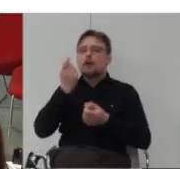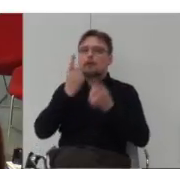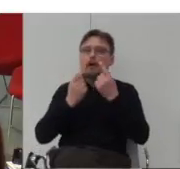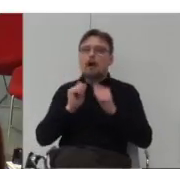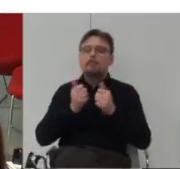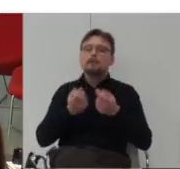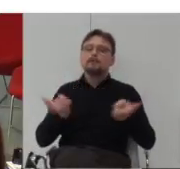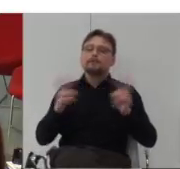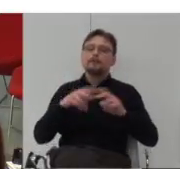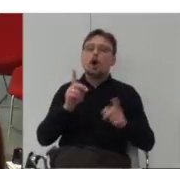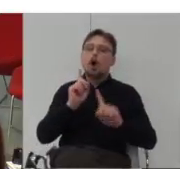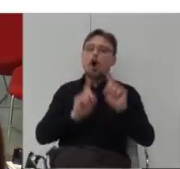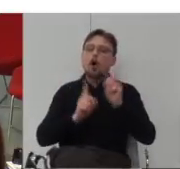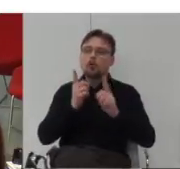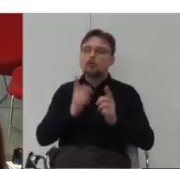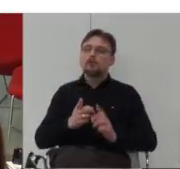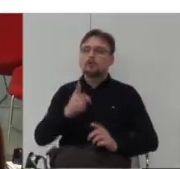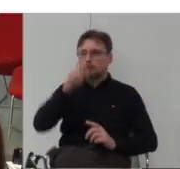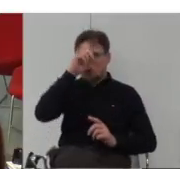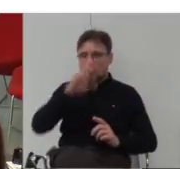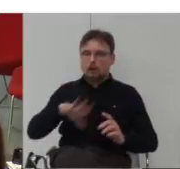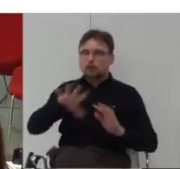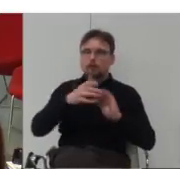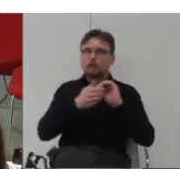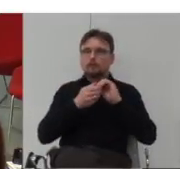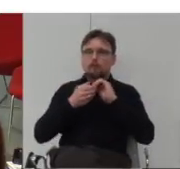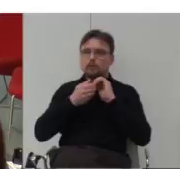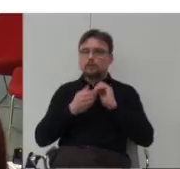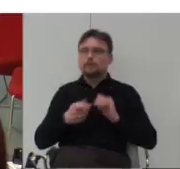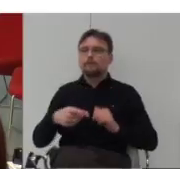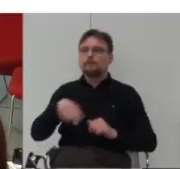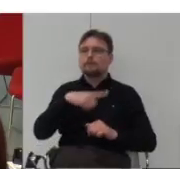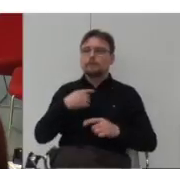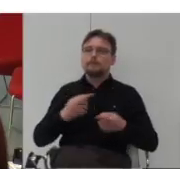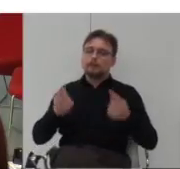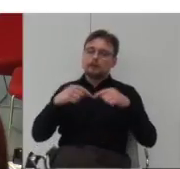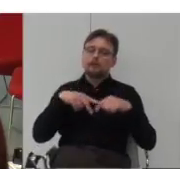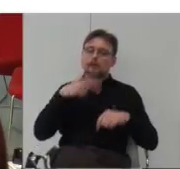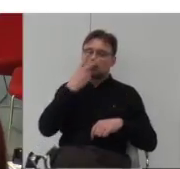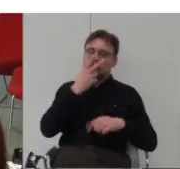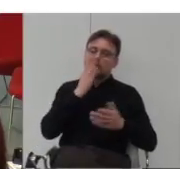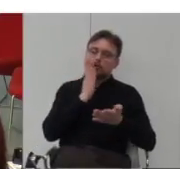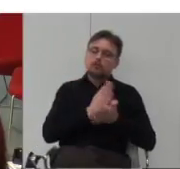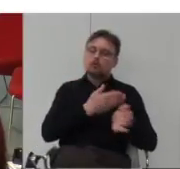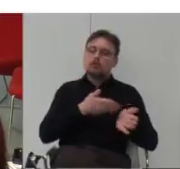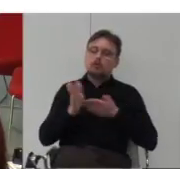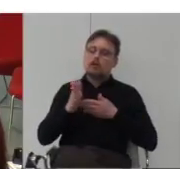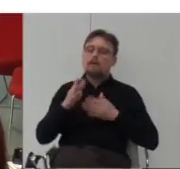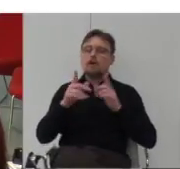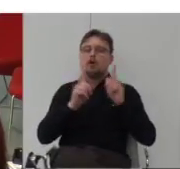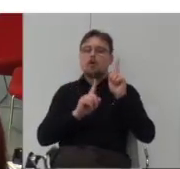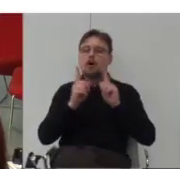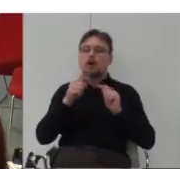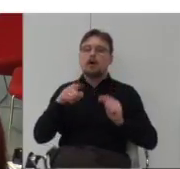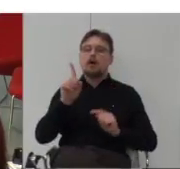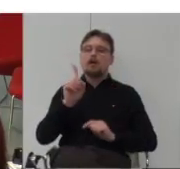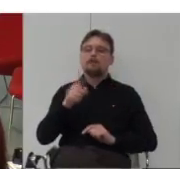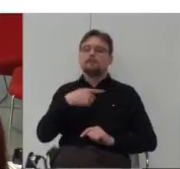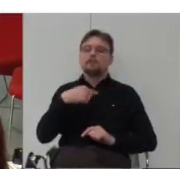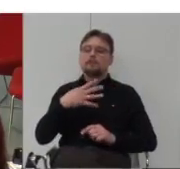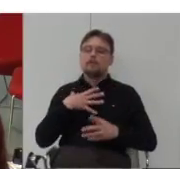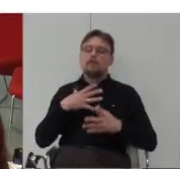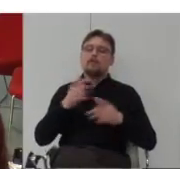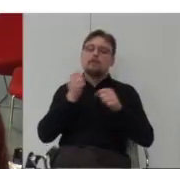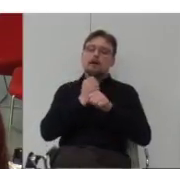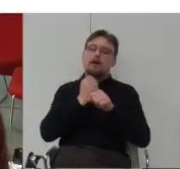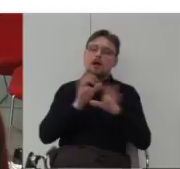był właśnie ogród społecznościowy. My przyjechaliśmy do już zagospodarowanego ogrodu, natomiast pracowaliśmy z mieszkańcami